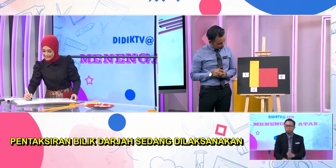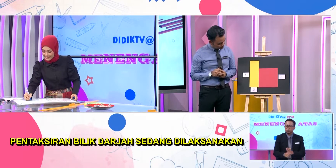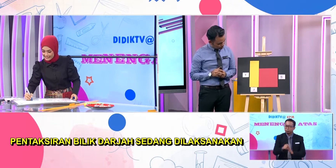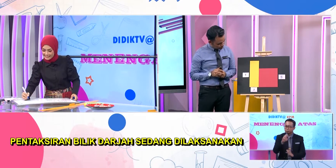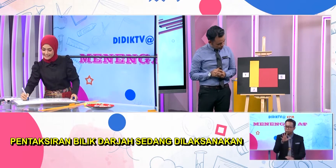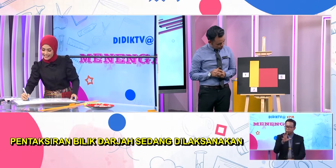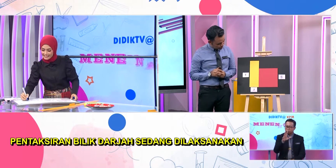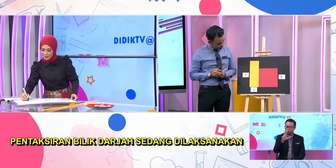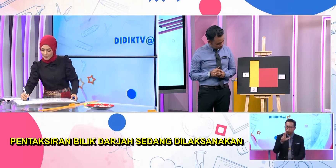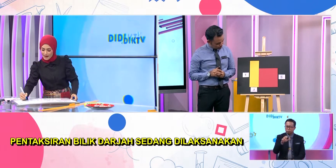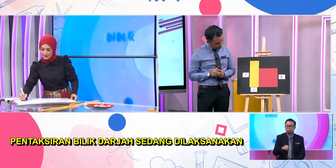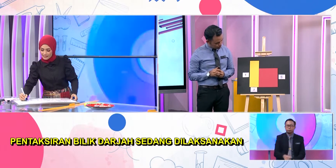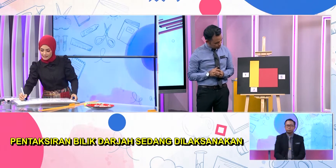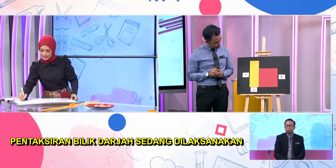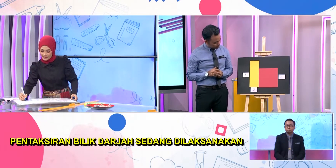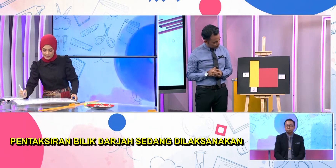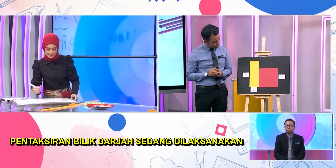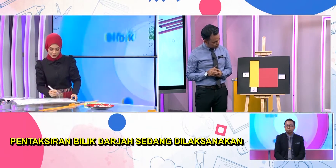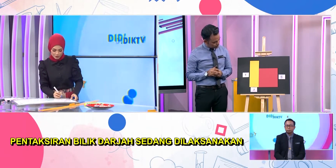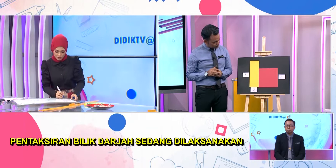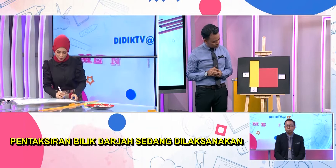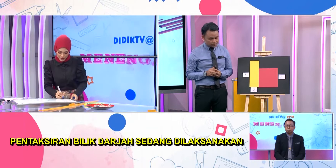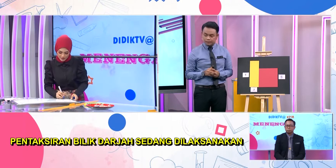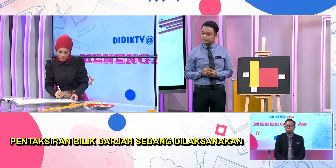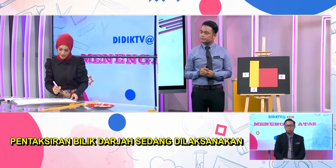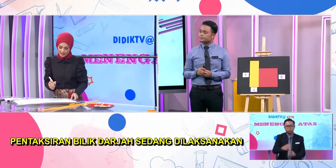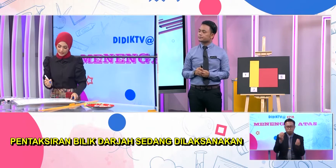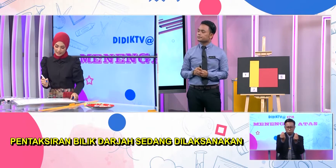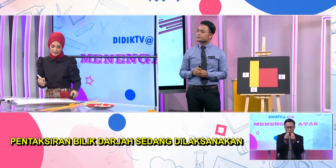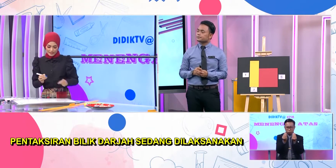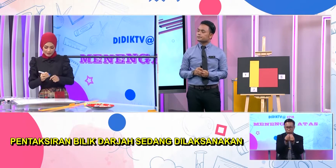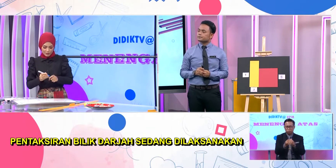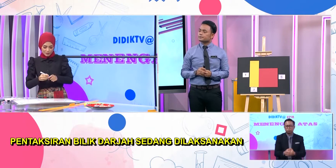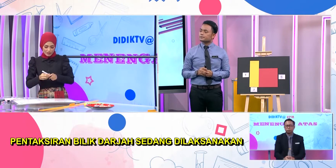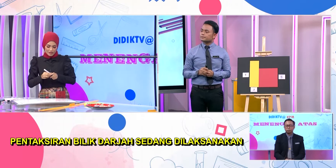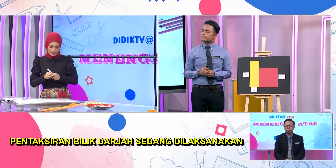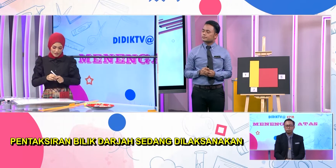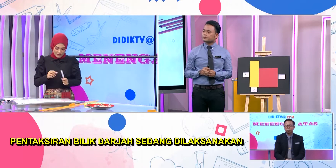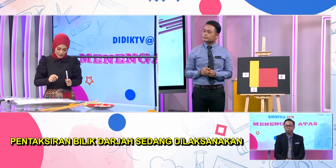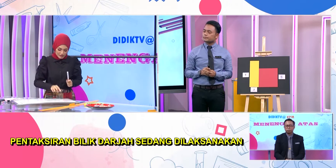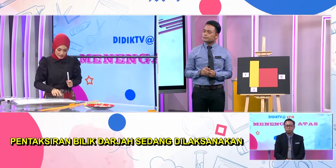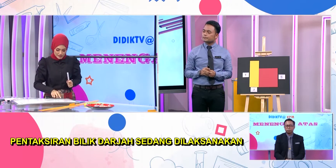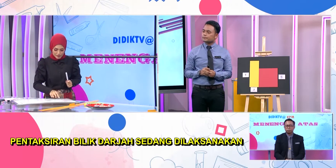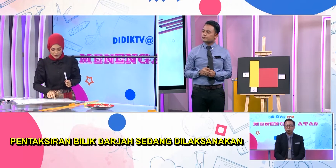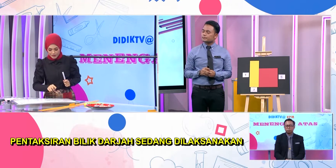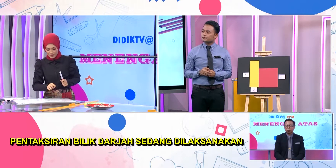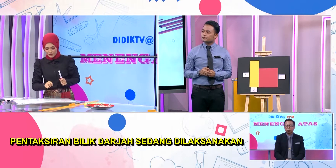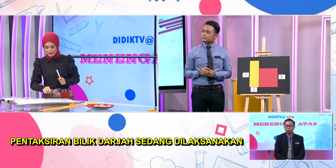tiga dan tambah TGT jumlah sumur sekali Hai Wah